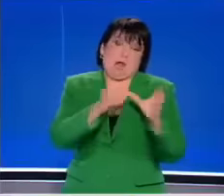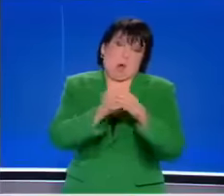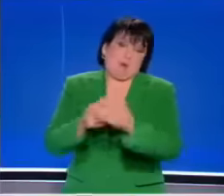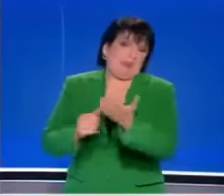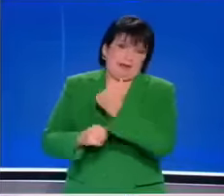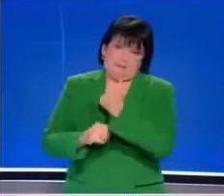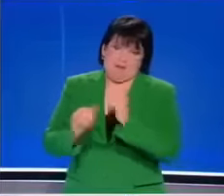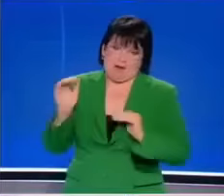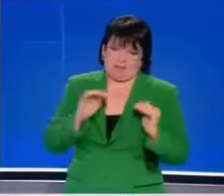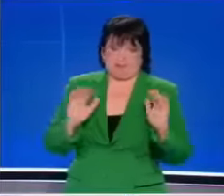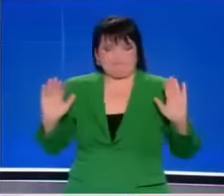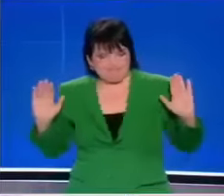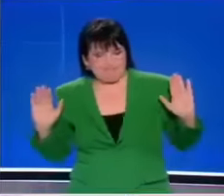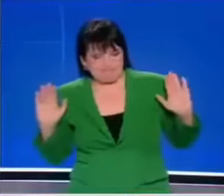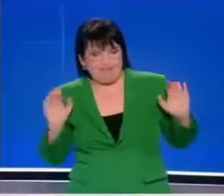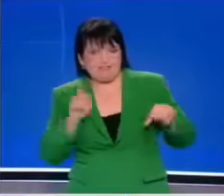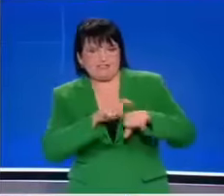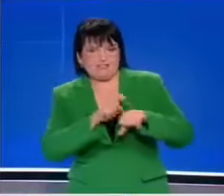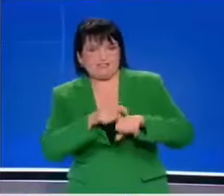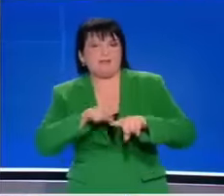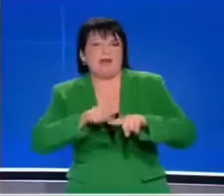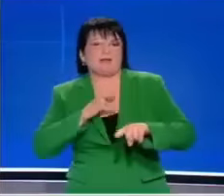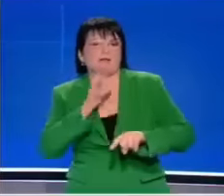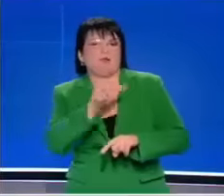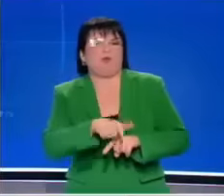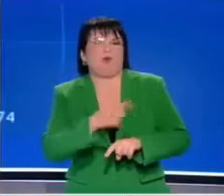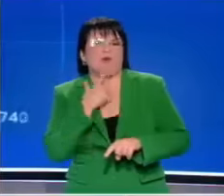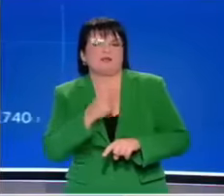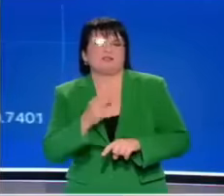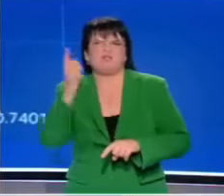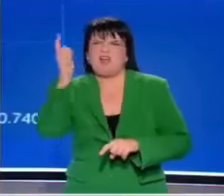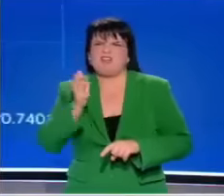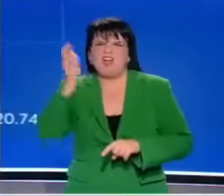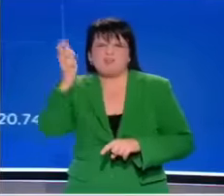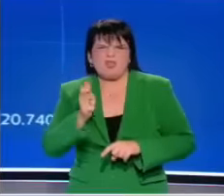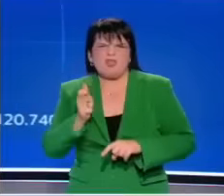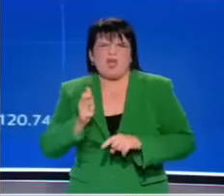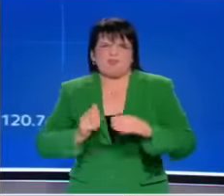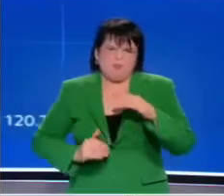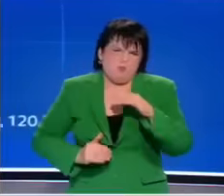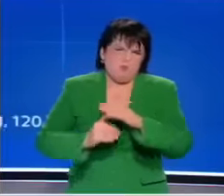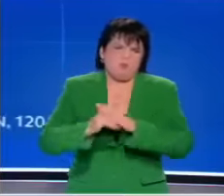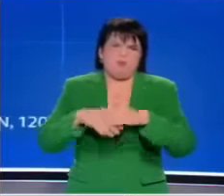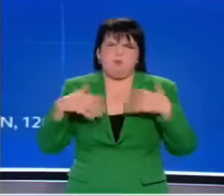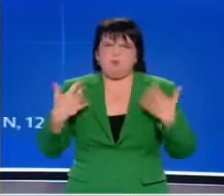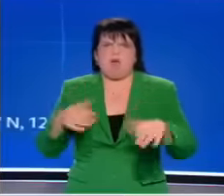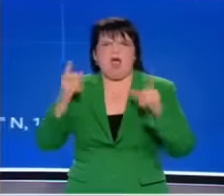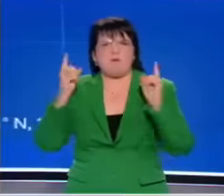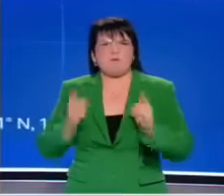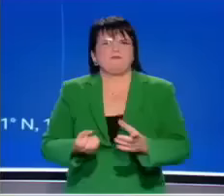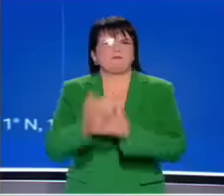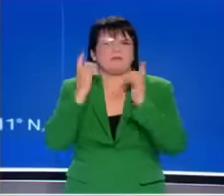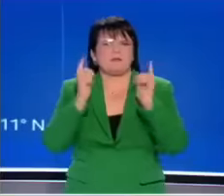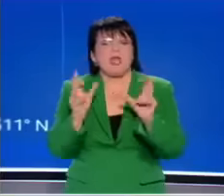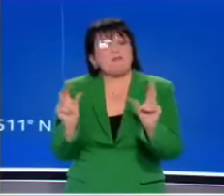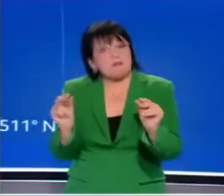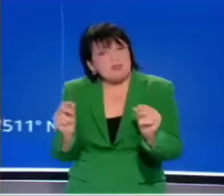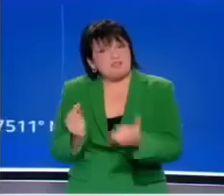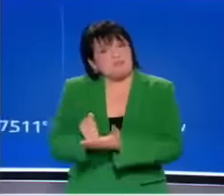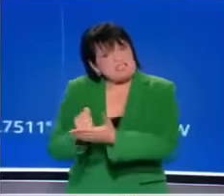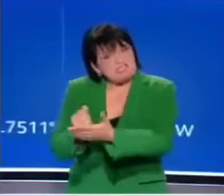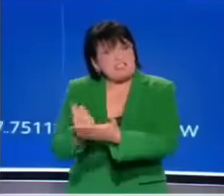πολίτης χάνει το σπίτι του αυτή τη στιγμή ο έλληνας πολίτης διώχνεται απ τα κόκκινα δάνια στα φ με απόφ της νέας δημοκρατίας αντί να βρει μια